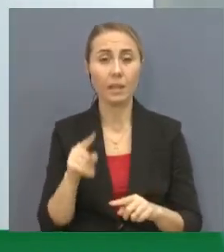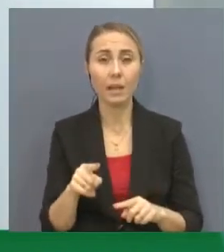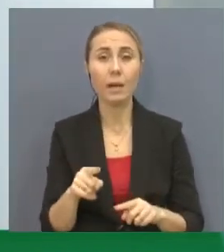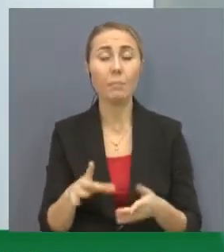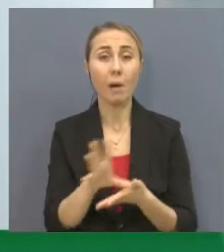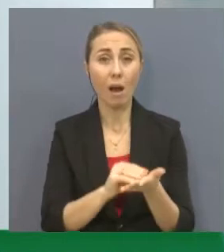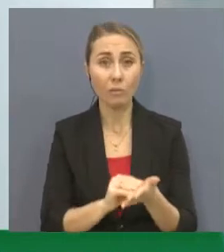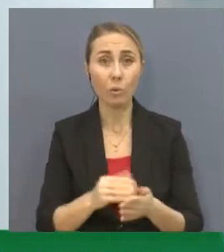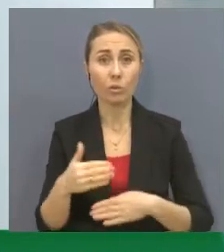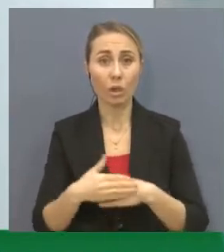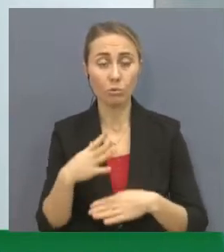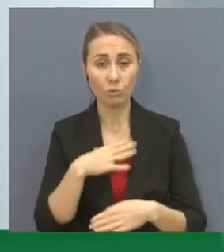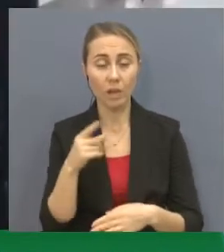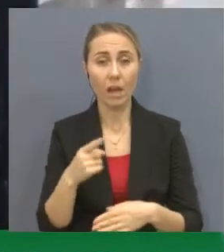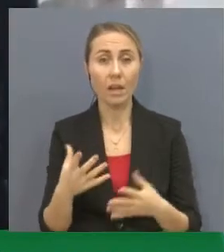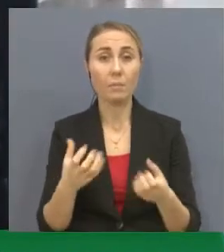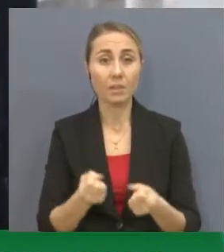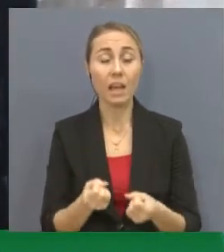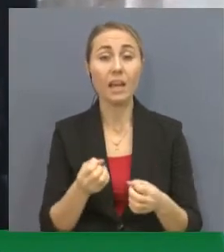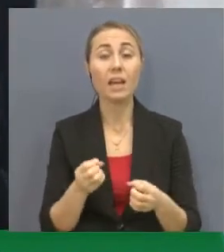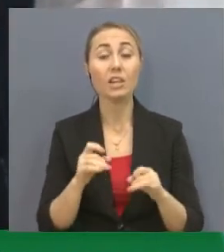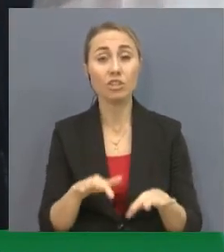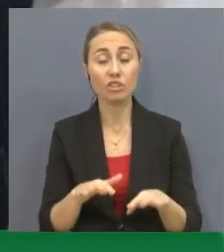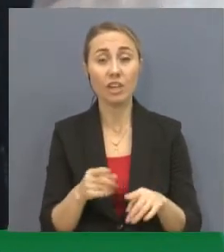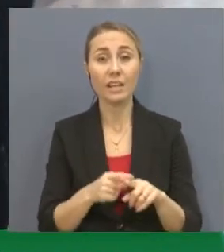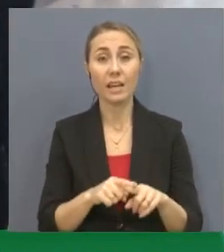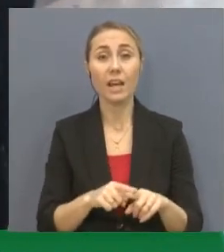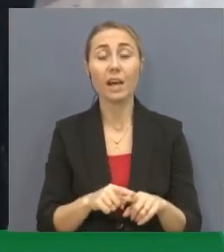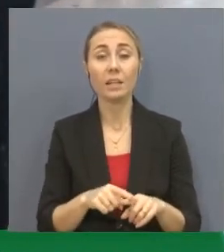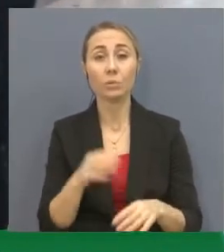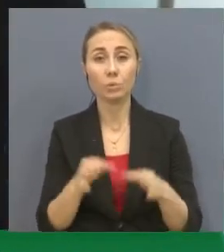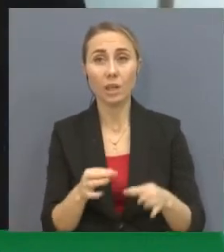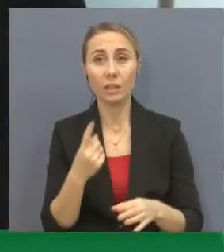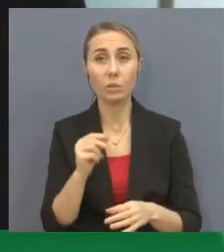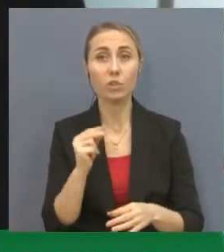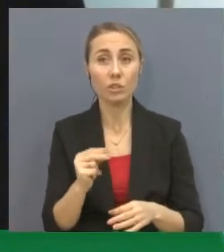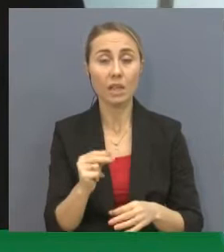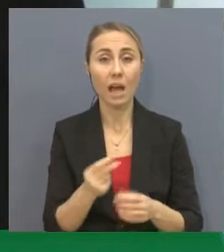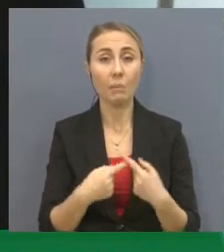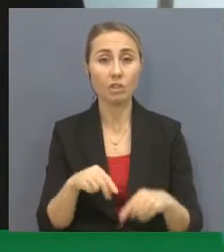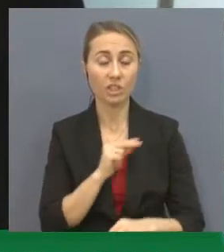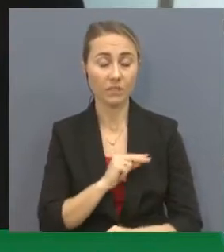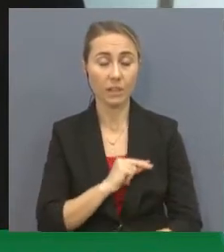повторного нарушения он был привлечен решением суда кстати сам общественных работ шестую